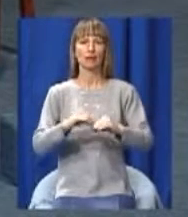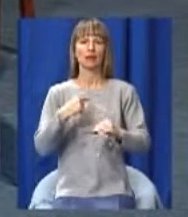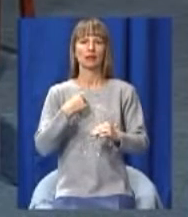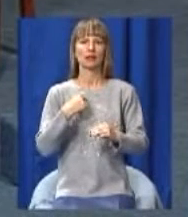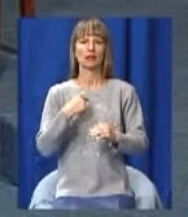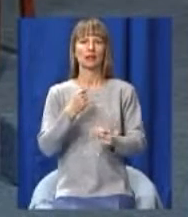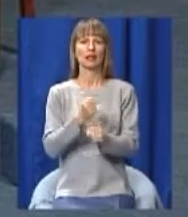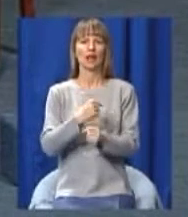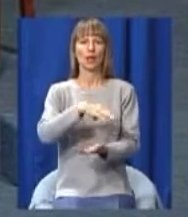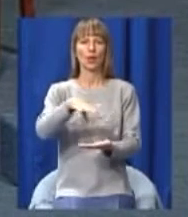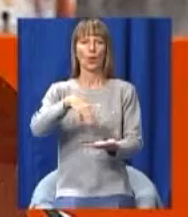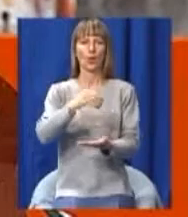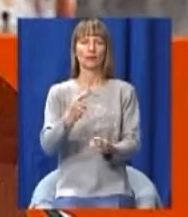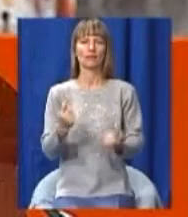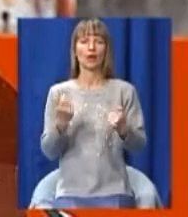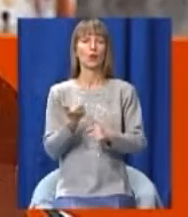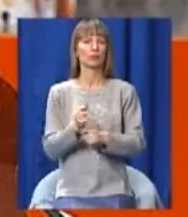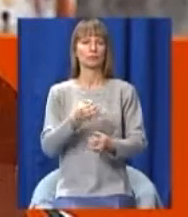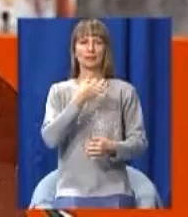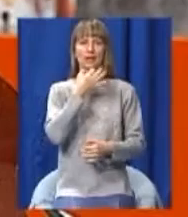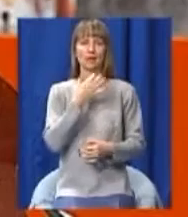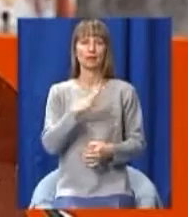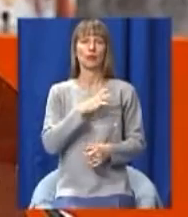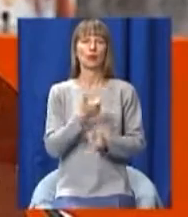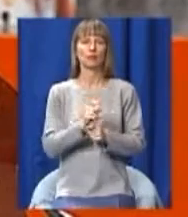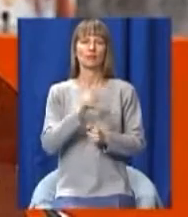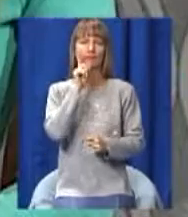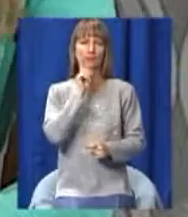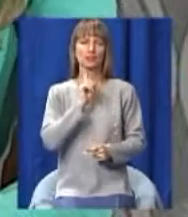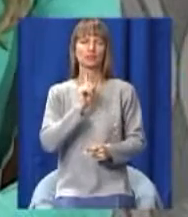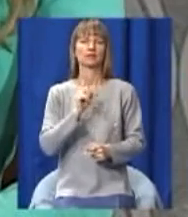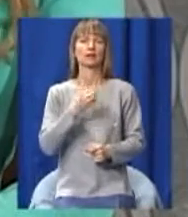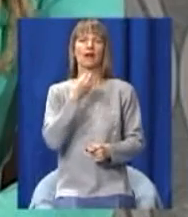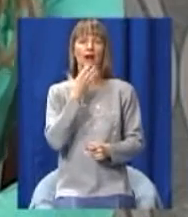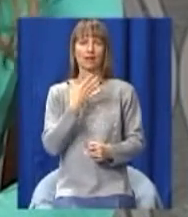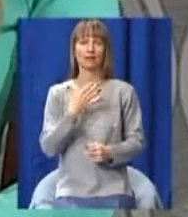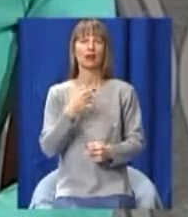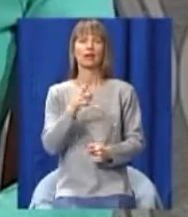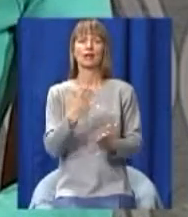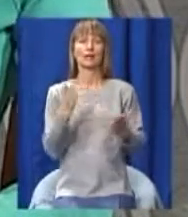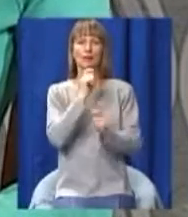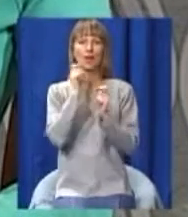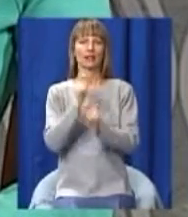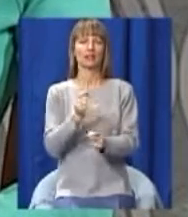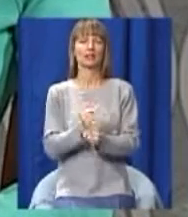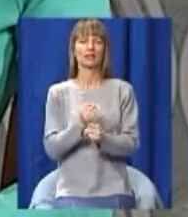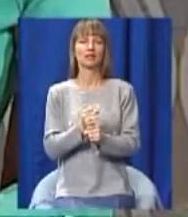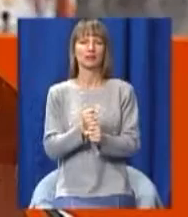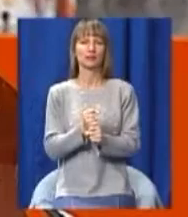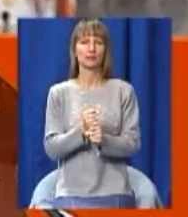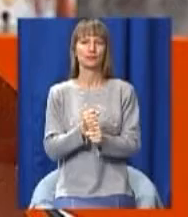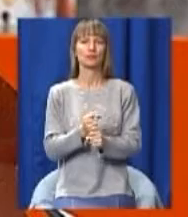готувала торт дуже великий. Їм дуже сподобався, він був дуже смачний. Класний сюрприз. А тобі які сюрпризи взагалі